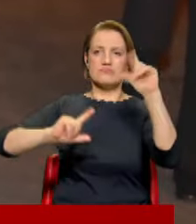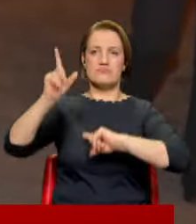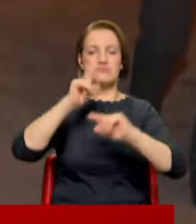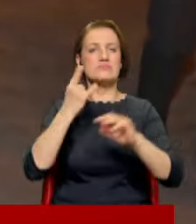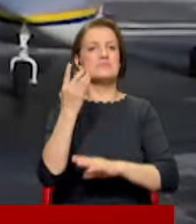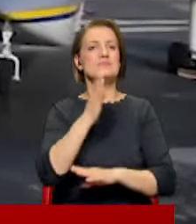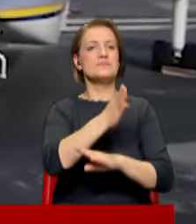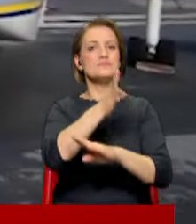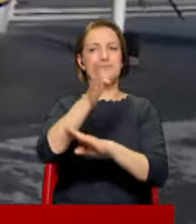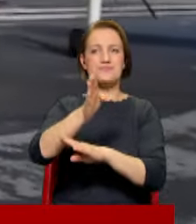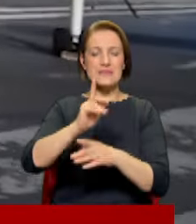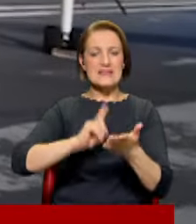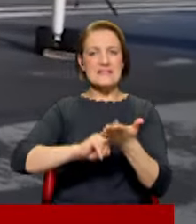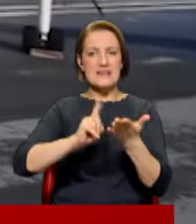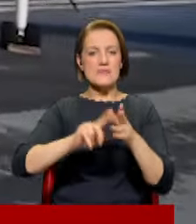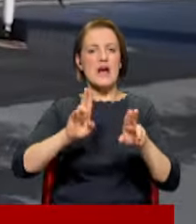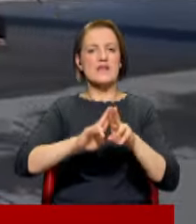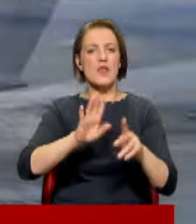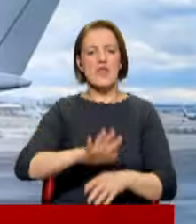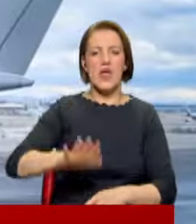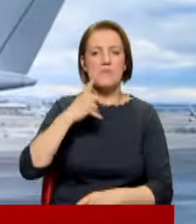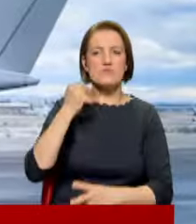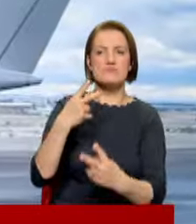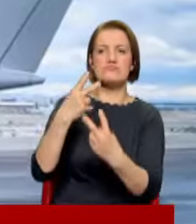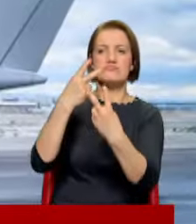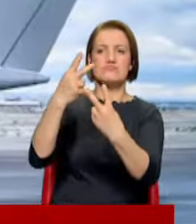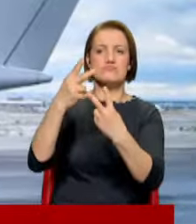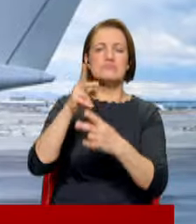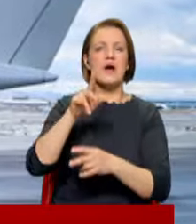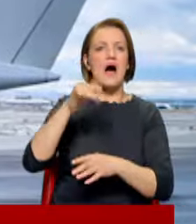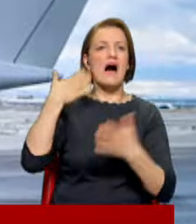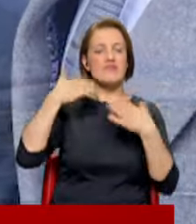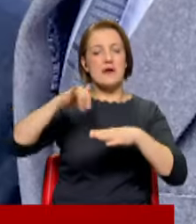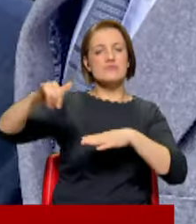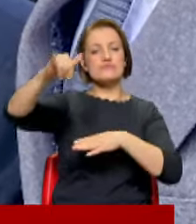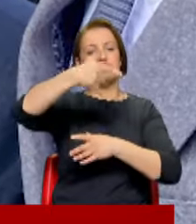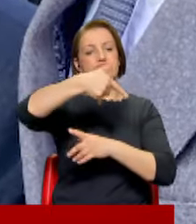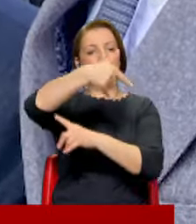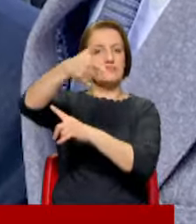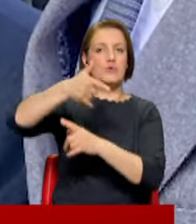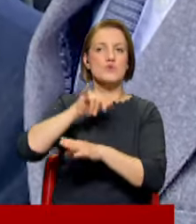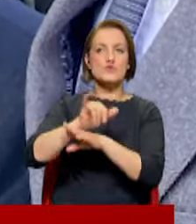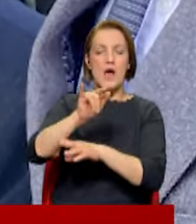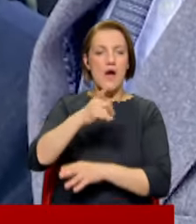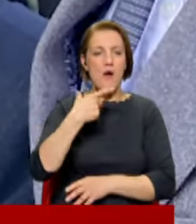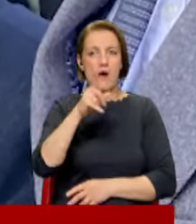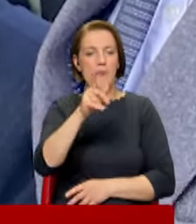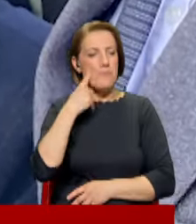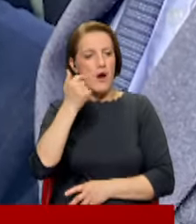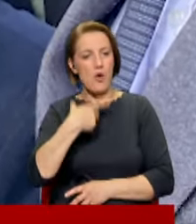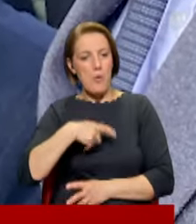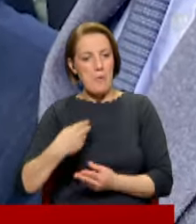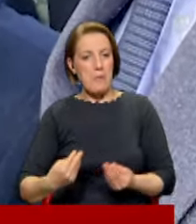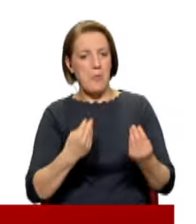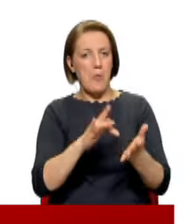kullandığı uçak Tapu ve Kadastro Genel Müdürlüğüne ait havadan görüntü alma uçağı ama özhasekiye tahsis olduğu ortaya çıktı